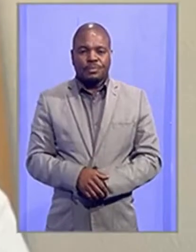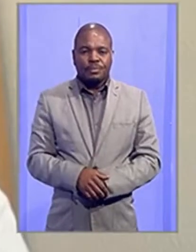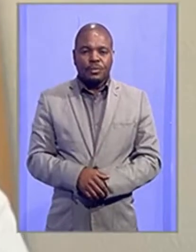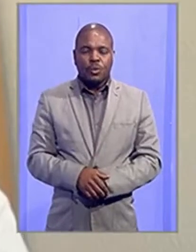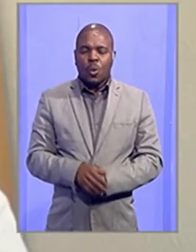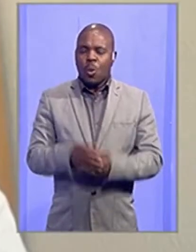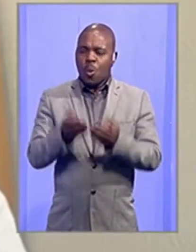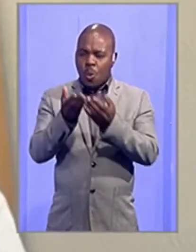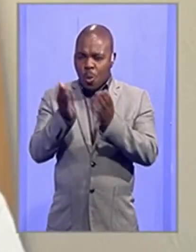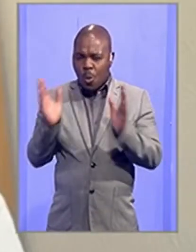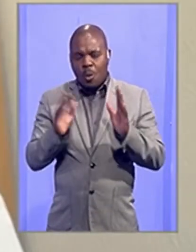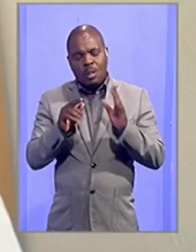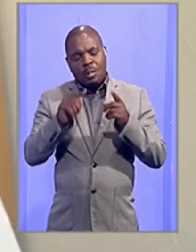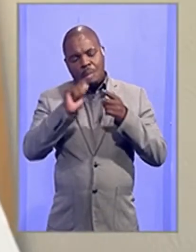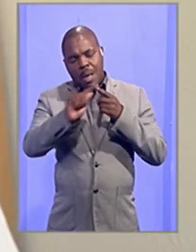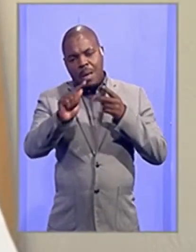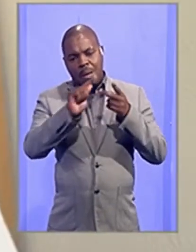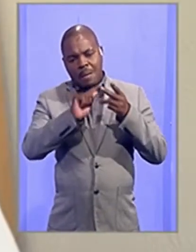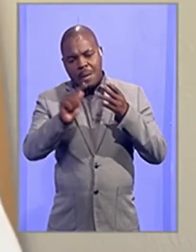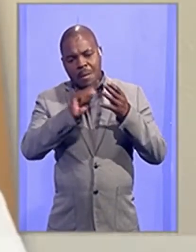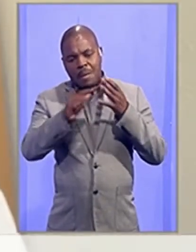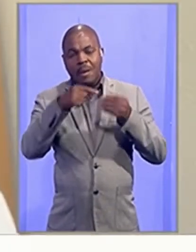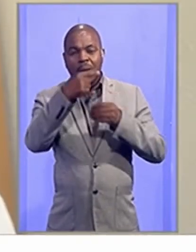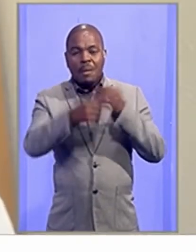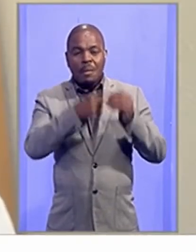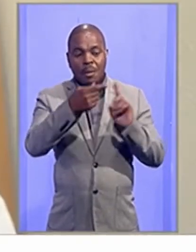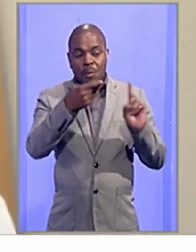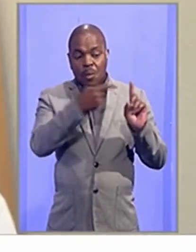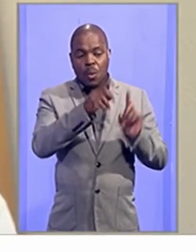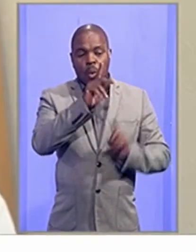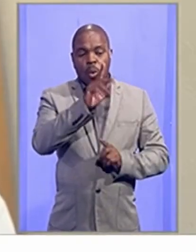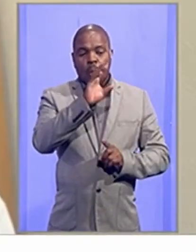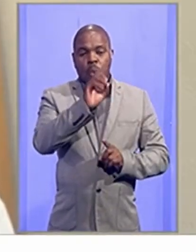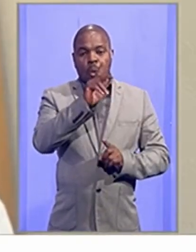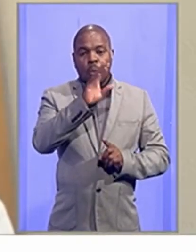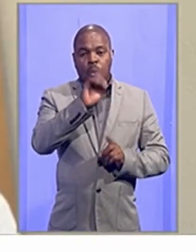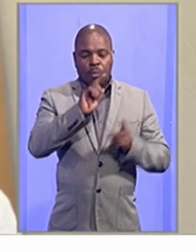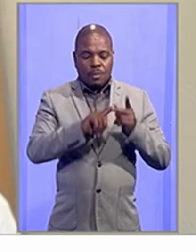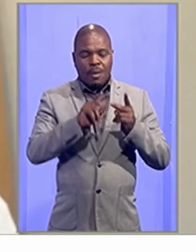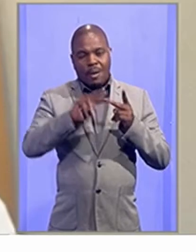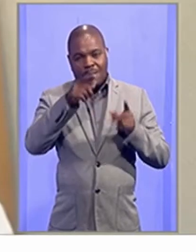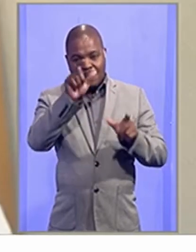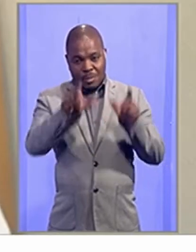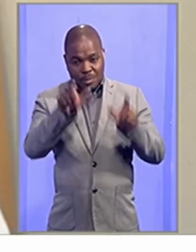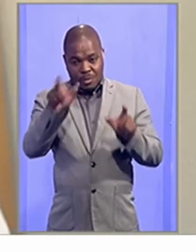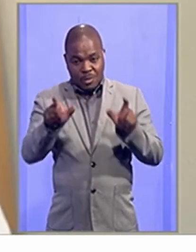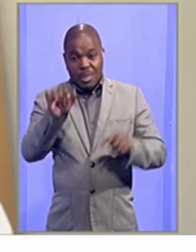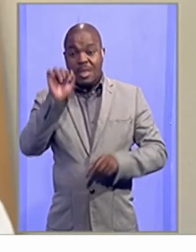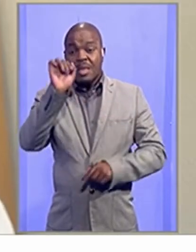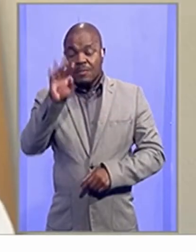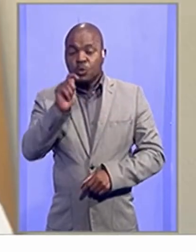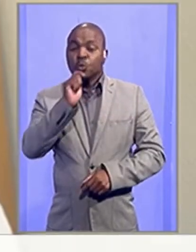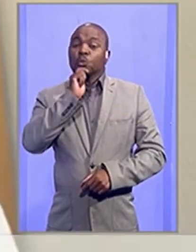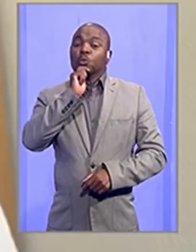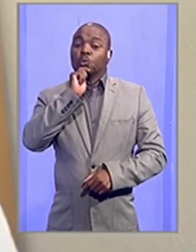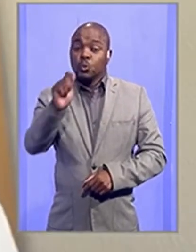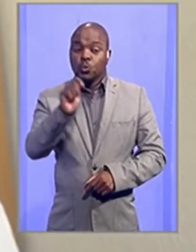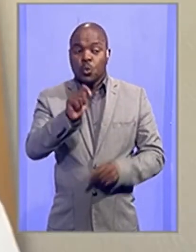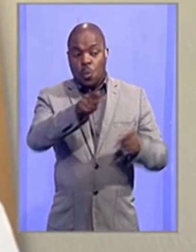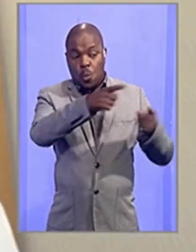All the allegations that Machela Gogo and others are facing are true.